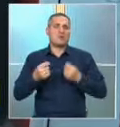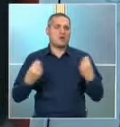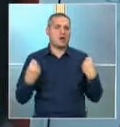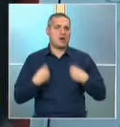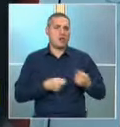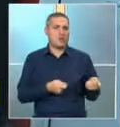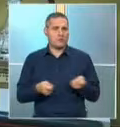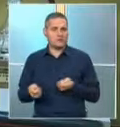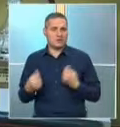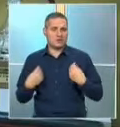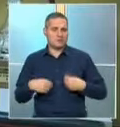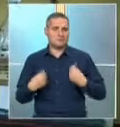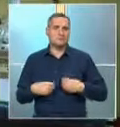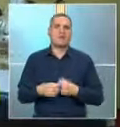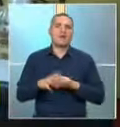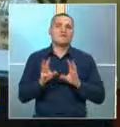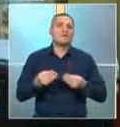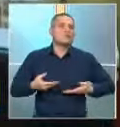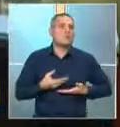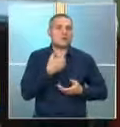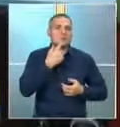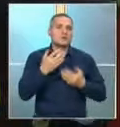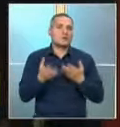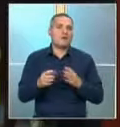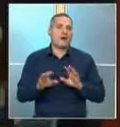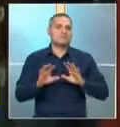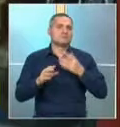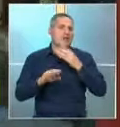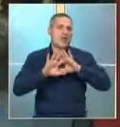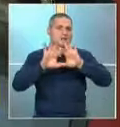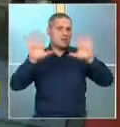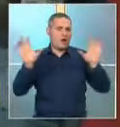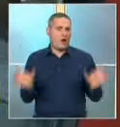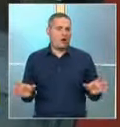носи, всичко необходимо за това, декори.